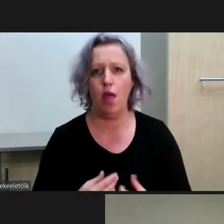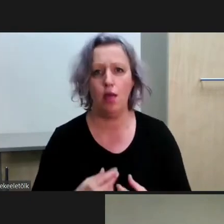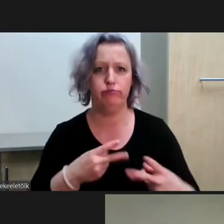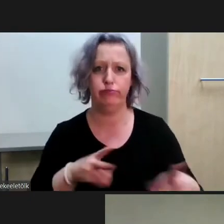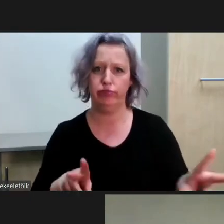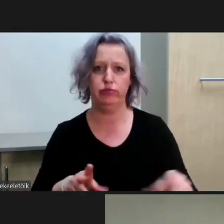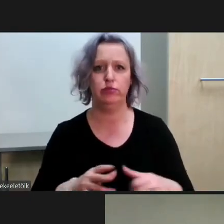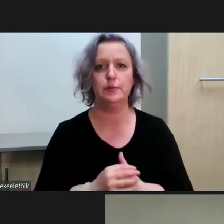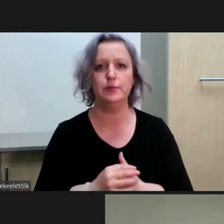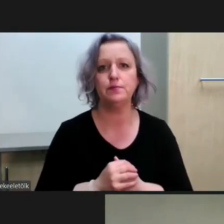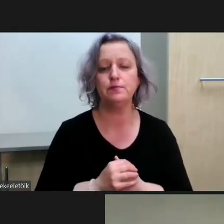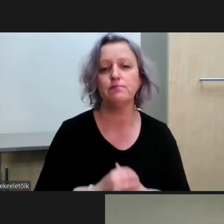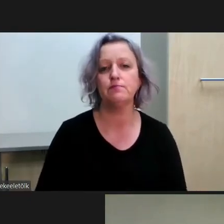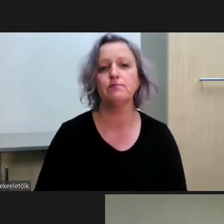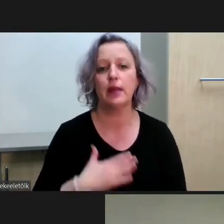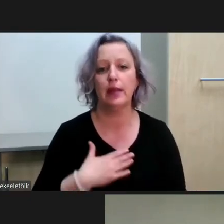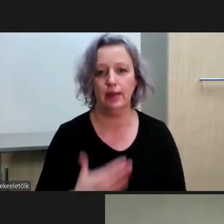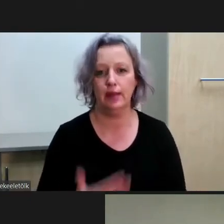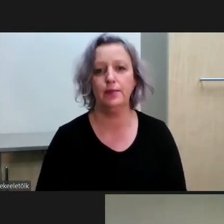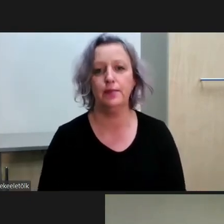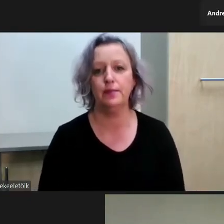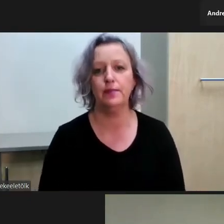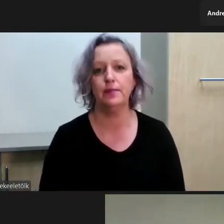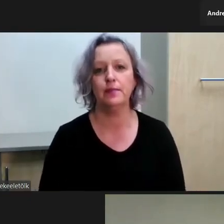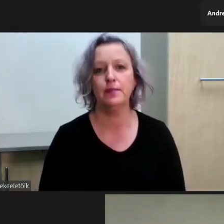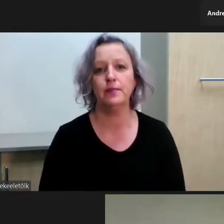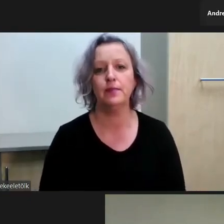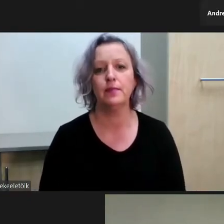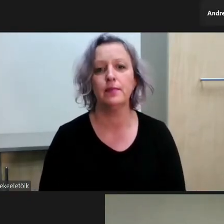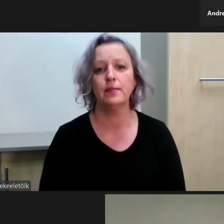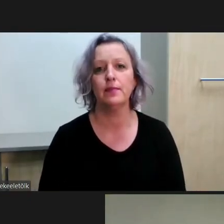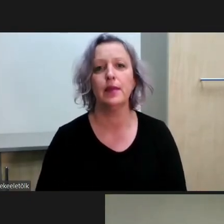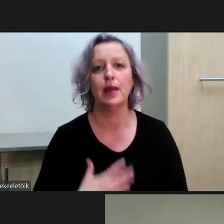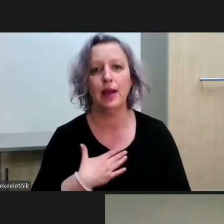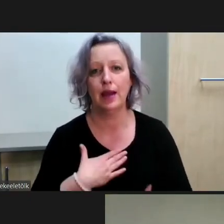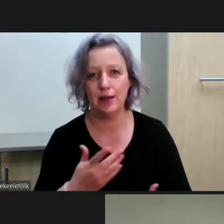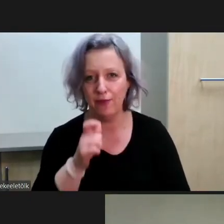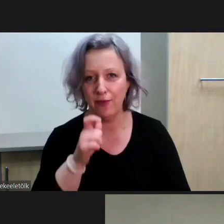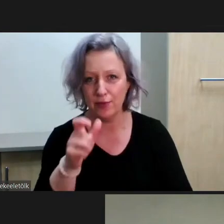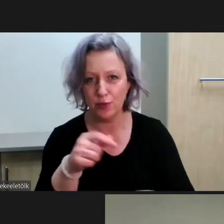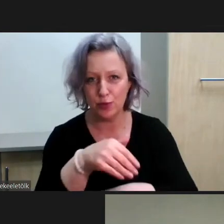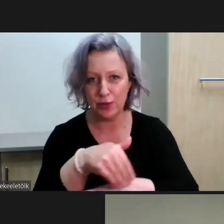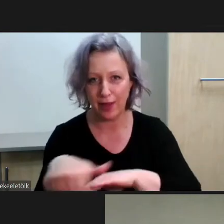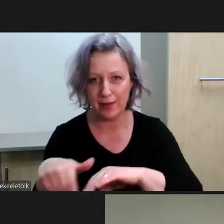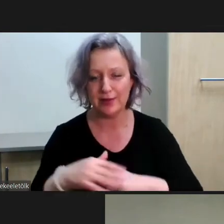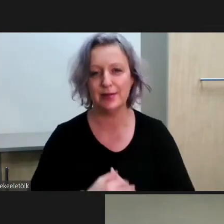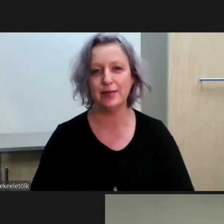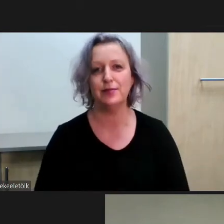Aitäh vastuse eest.